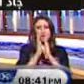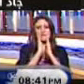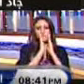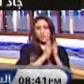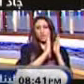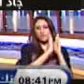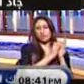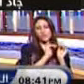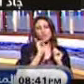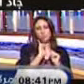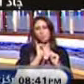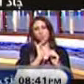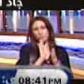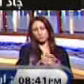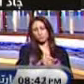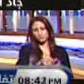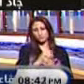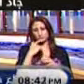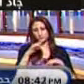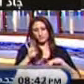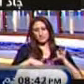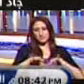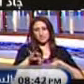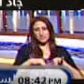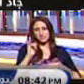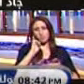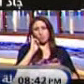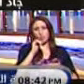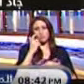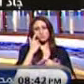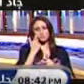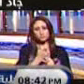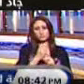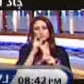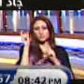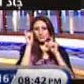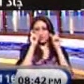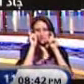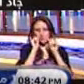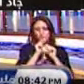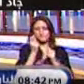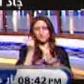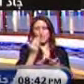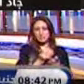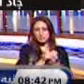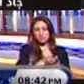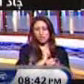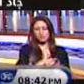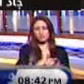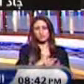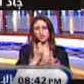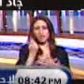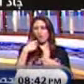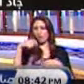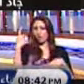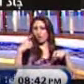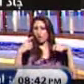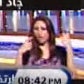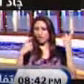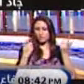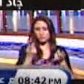جدا أعتقد السياسيين يعني مش شايفينها كويس، قضايا الأمن، القضايا الاقتصادية، أسعار السلع